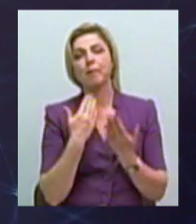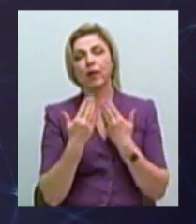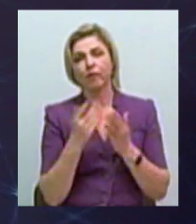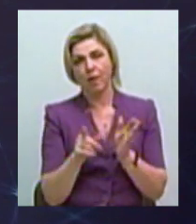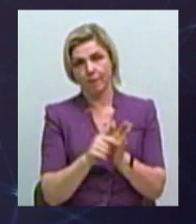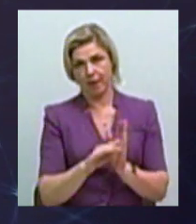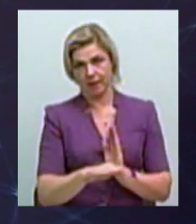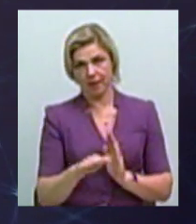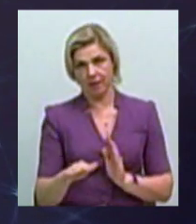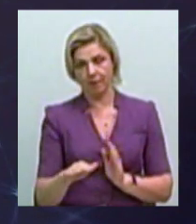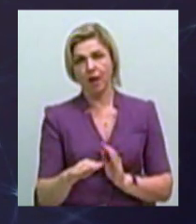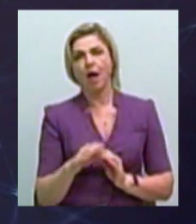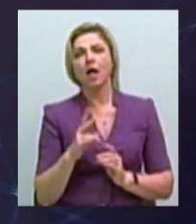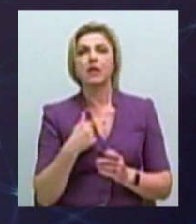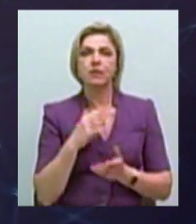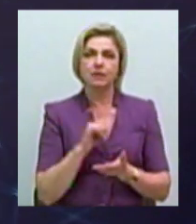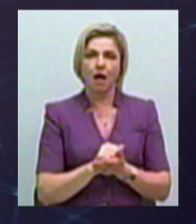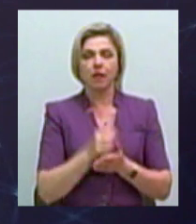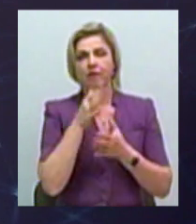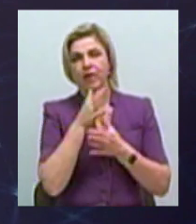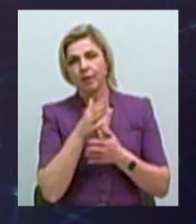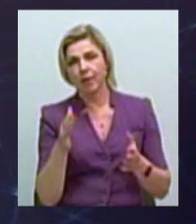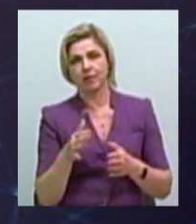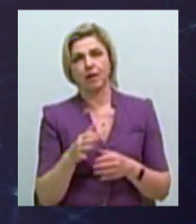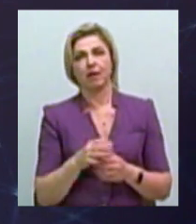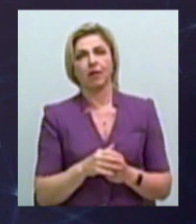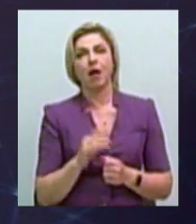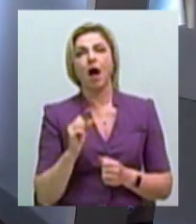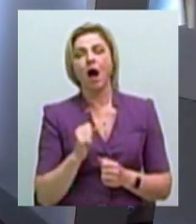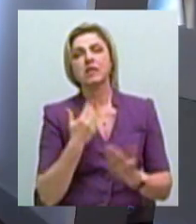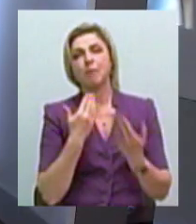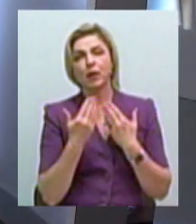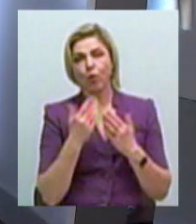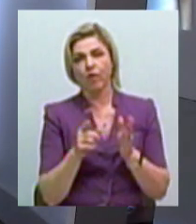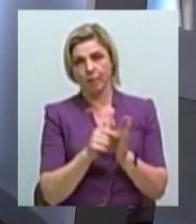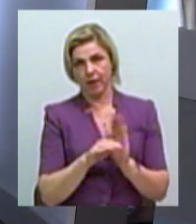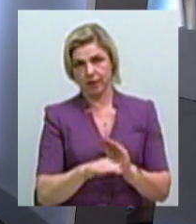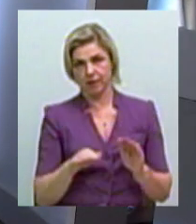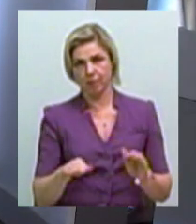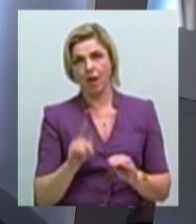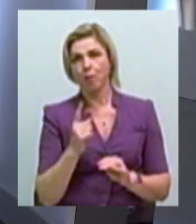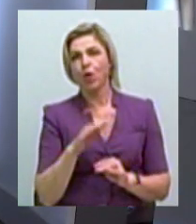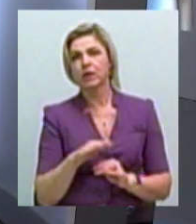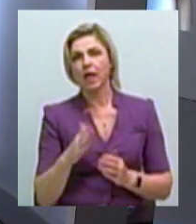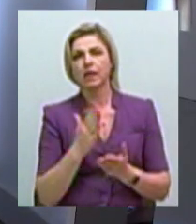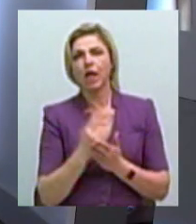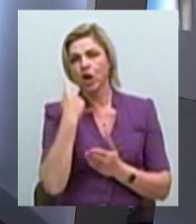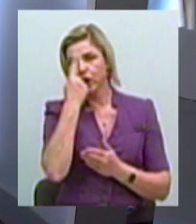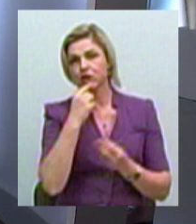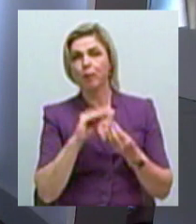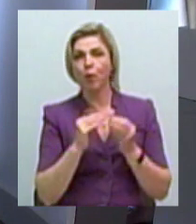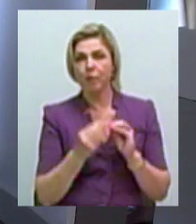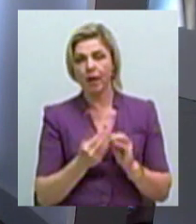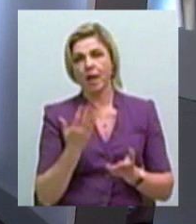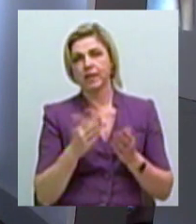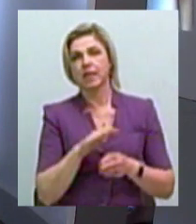дитиною. Не те, що я зайнятий, немає часу і так далі, а спілкуватися. Бо якщо дитина має якісь особистісні проблеми, якщо вона не